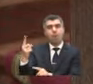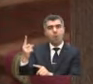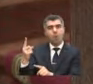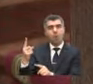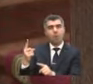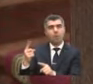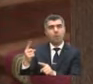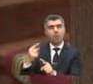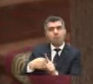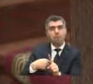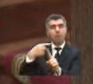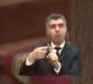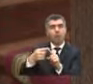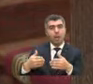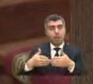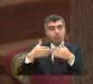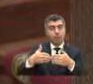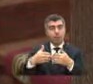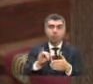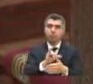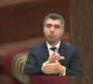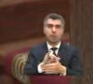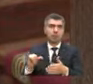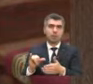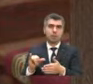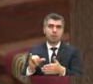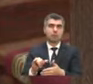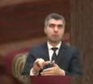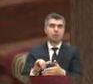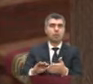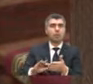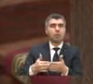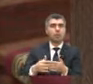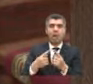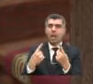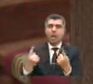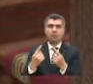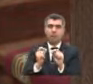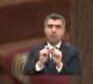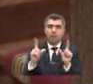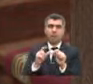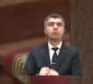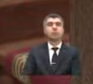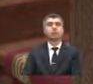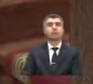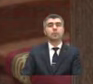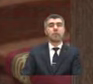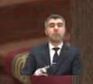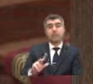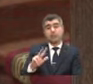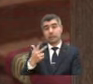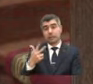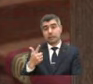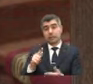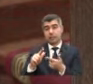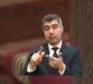ولو باتو ما تزاد على الحساب. دونك الامور حنا بالنسبه لنا يعني هي واضحه. النقطه الاخرى اللي